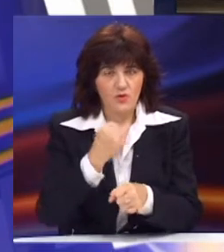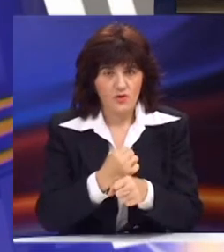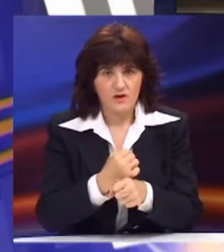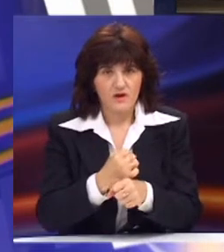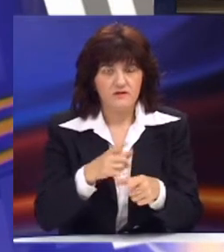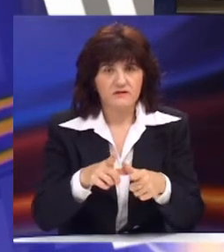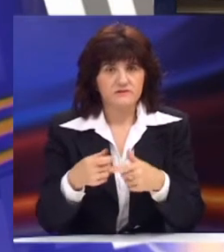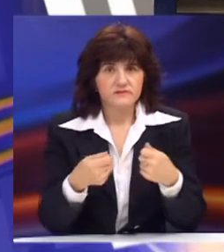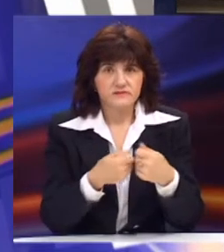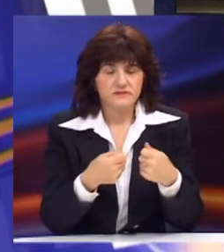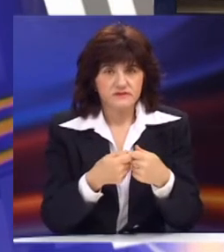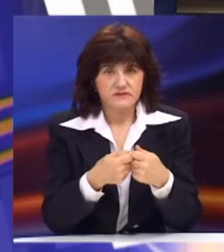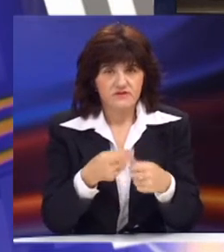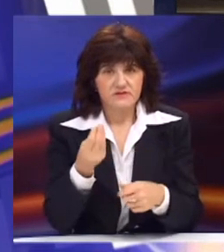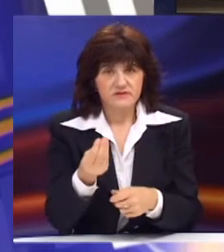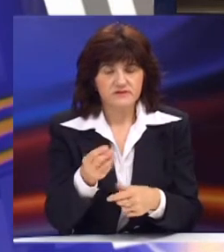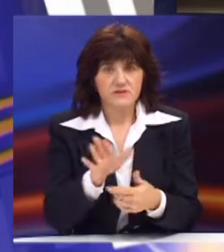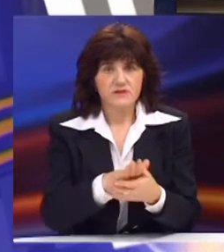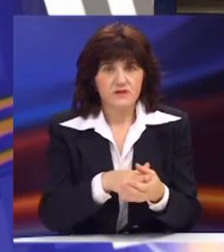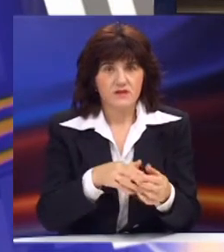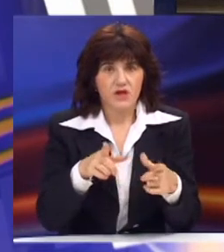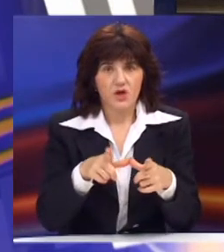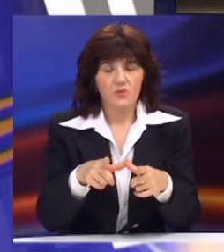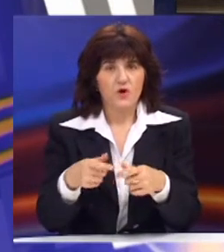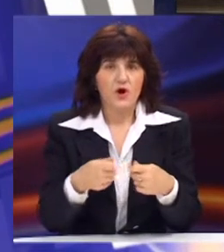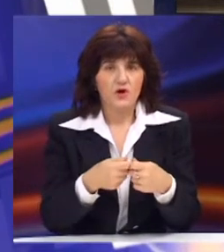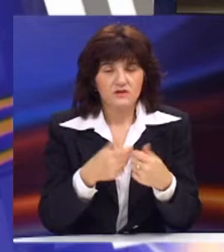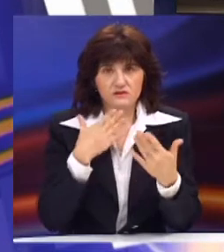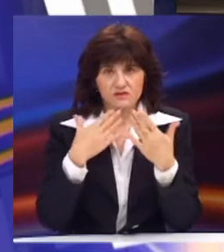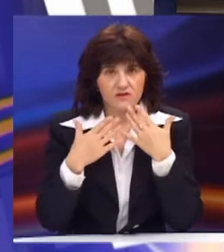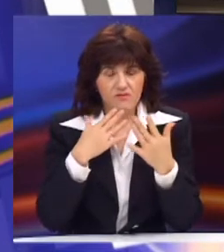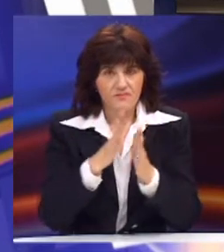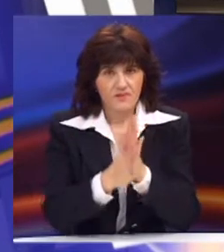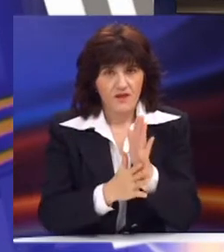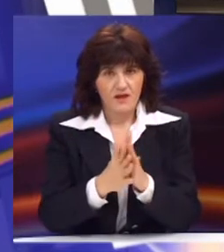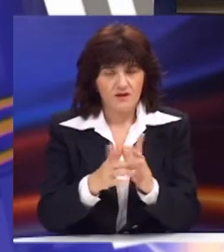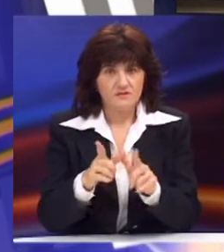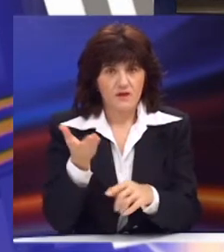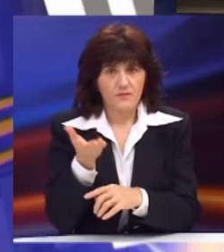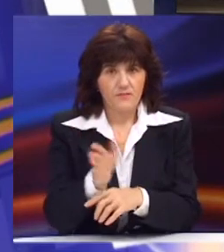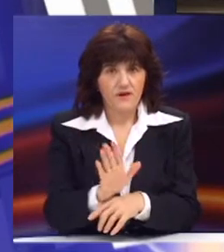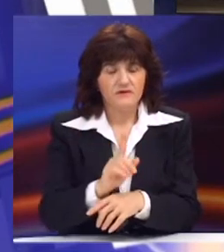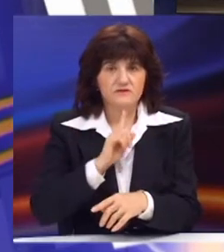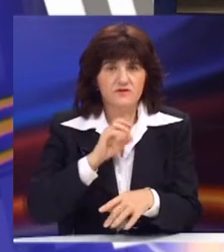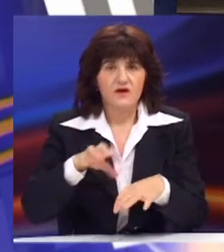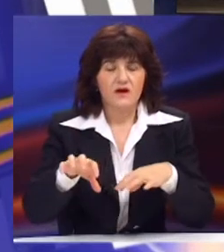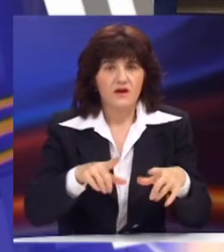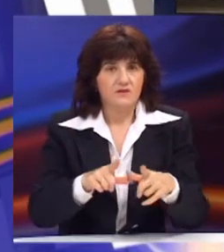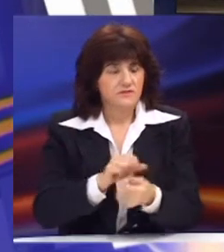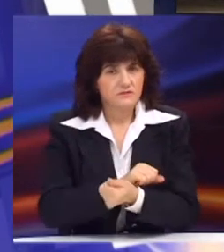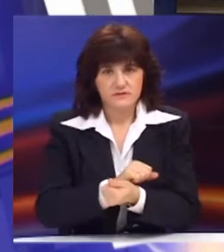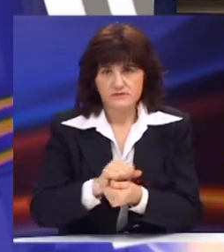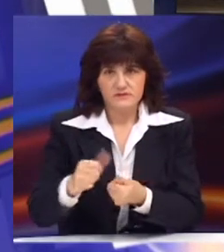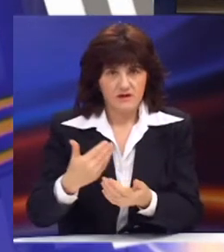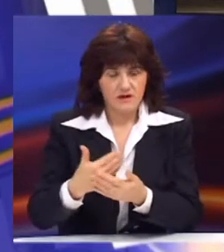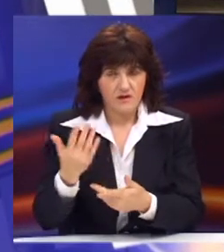radu, Savez samostalnih sindikata Srbije krenuo u organizovanje razgovora sa predstavnicima sindikalaca i radnicima u